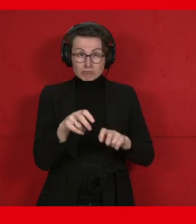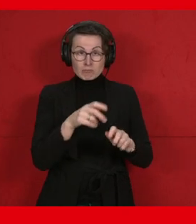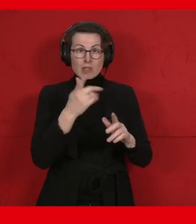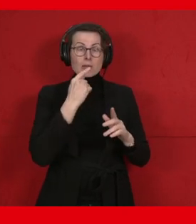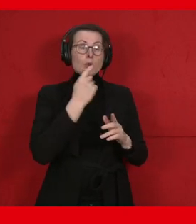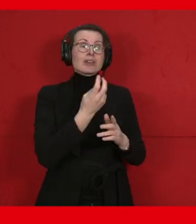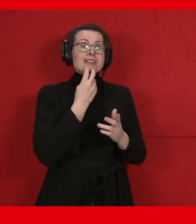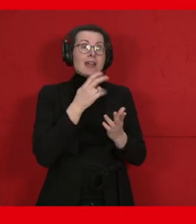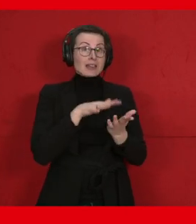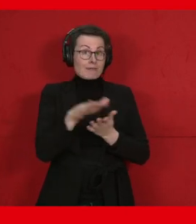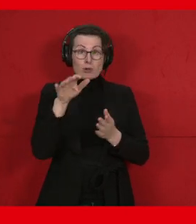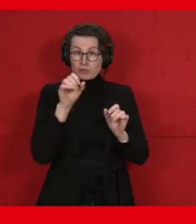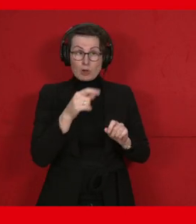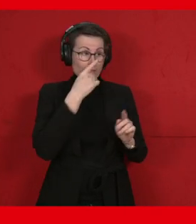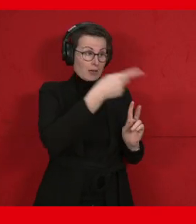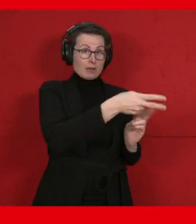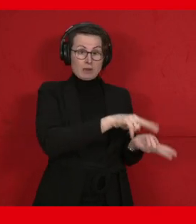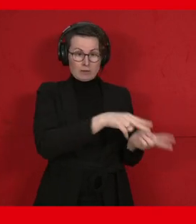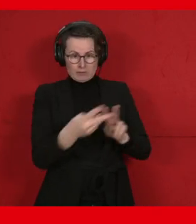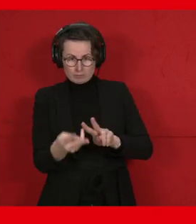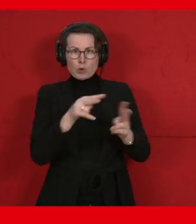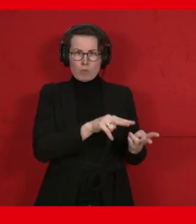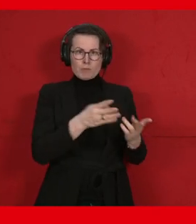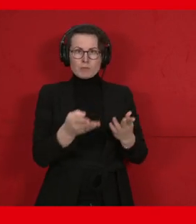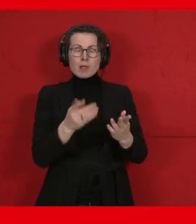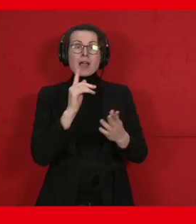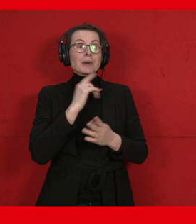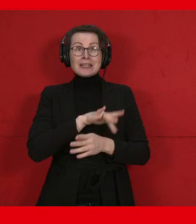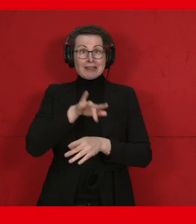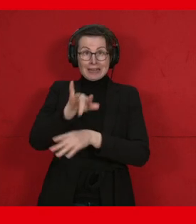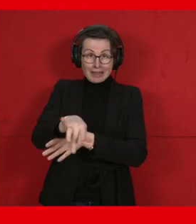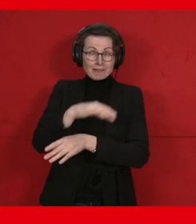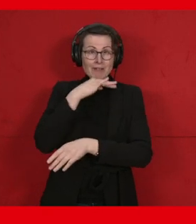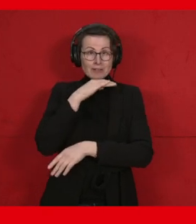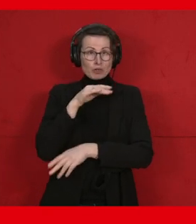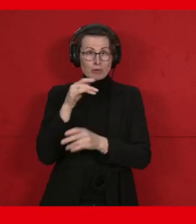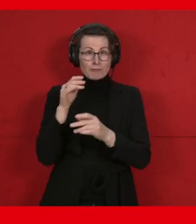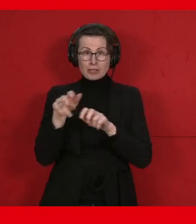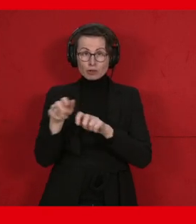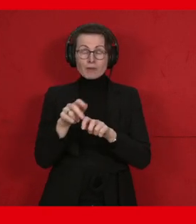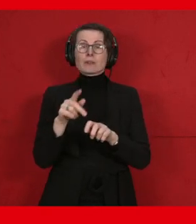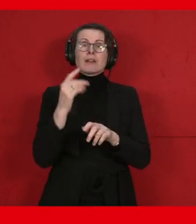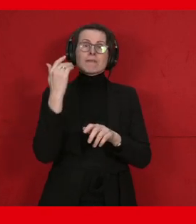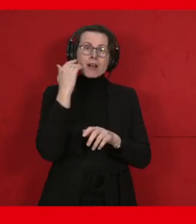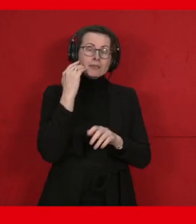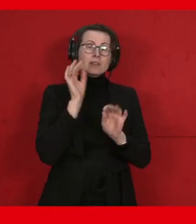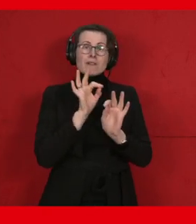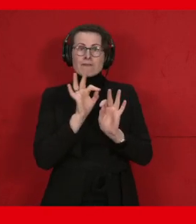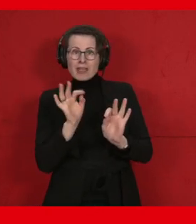Energie verloren. Das kann auch bedacht werden. Das spricht aber nicht gegen die Wasserstoffwirtschaft, sondern gegen den richtigen Einsatz dieser